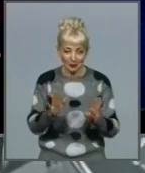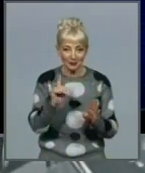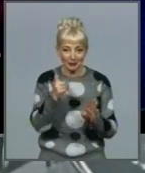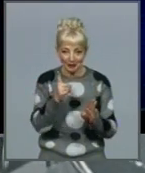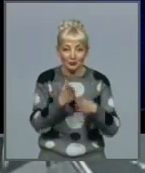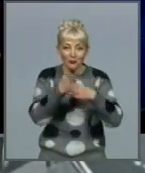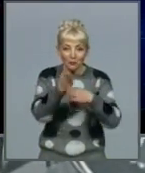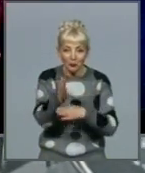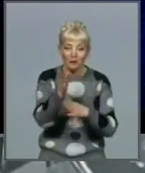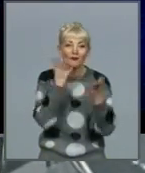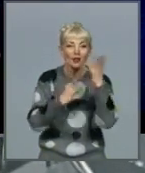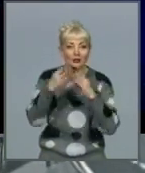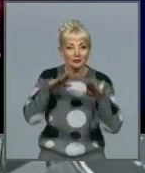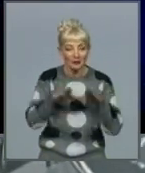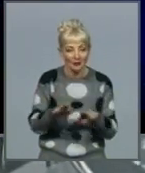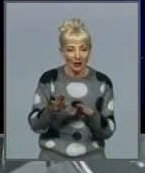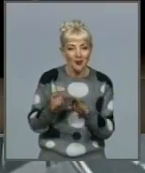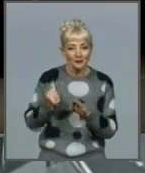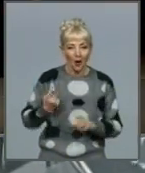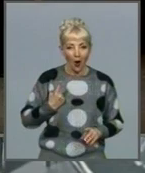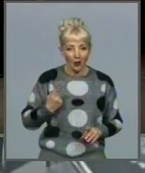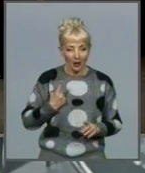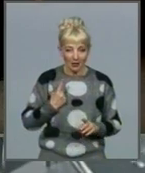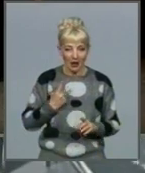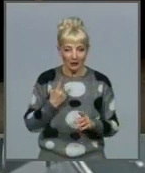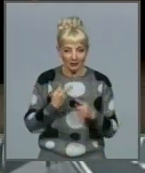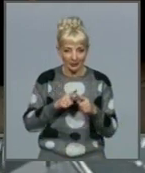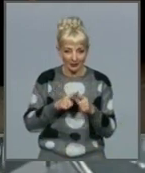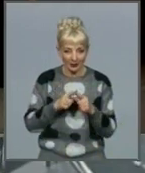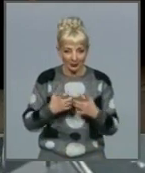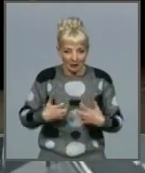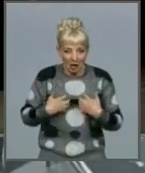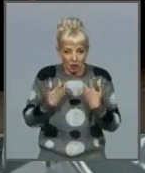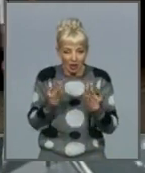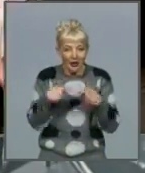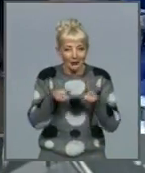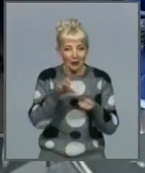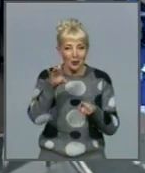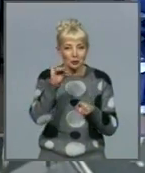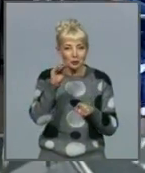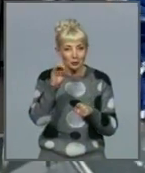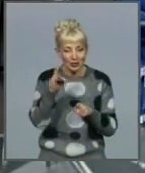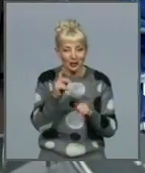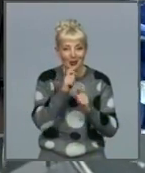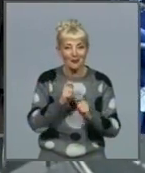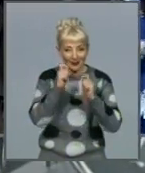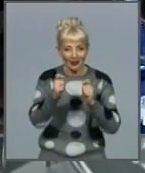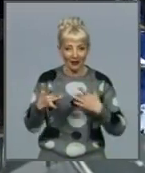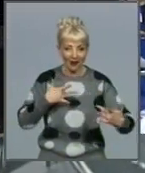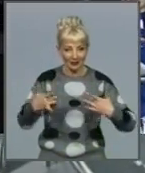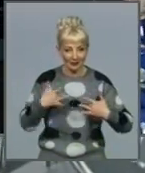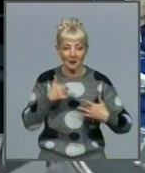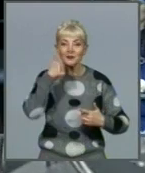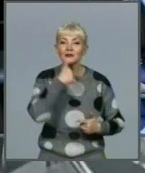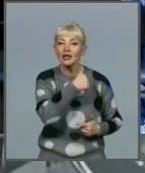могутні чудовиська. Незабутні настрій і неймовірні емоції з таким сюжетом вам подарують артисти цирку на воді. Таємниця Атлантиди, я